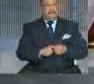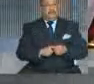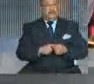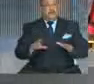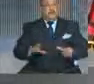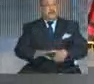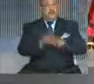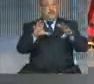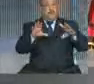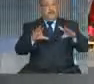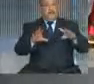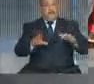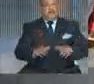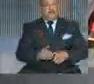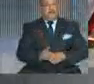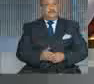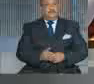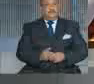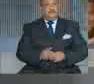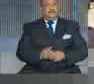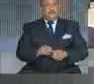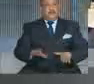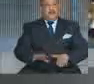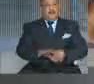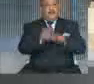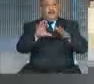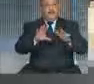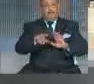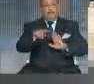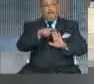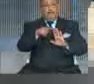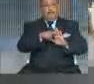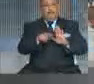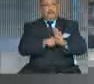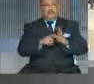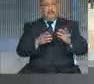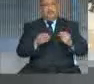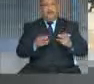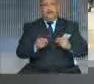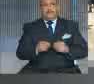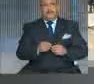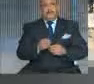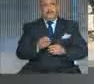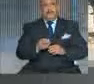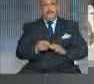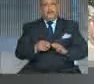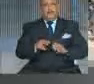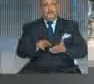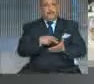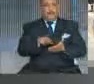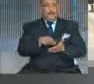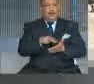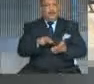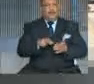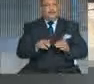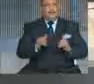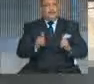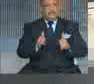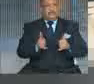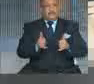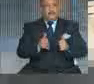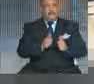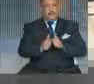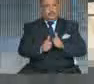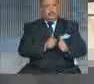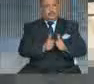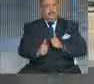الفنية التراثية لهذه الجهة. ديت من بعض الناس معناها ما يمنوش بالثقافة، ضد الثقافة وضد التظاهرات الثقافية